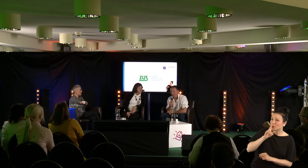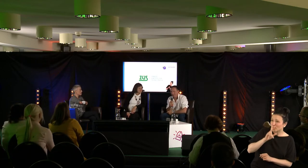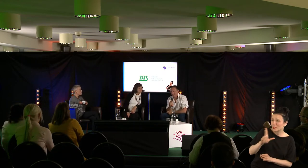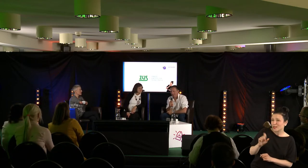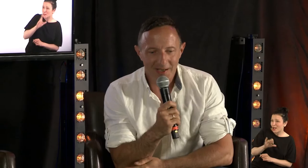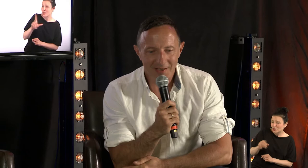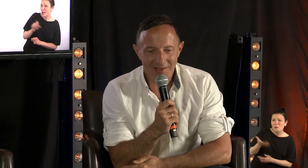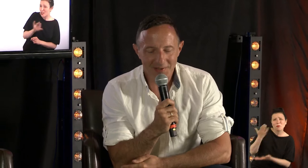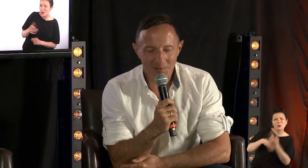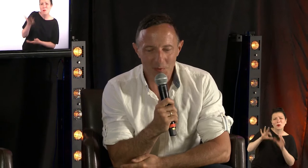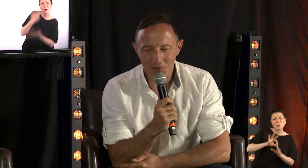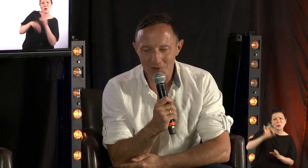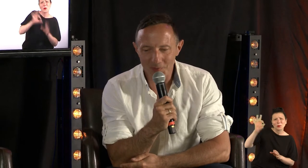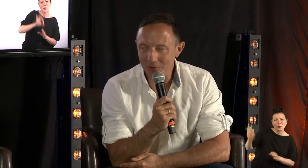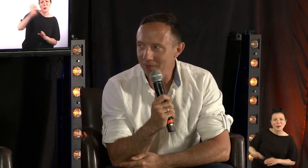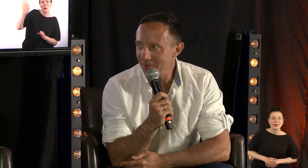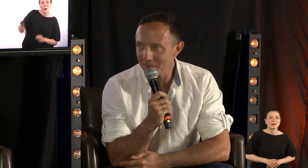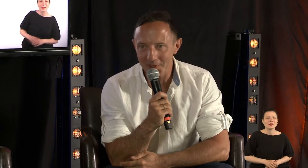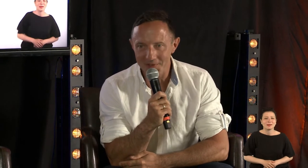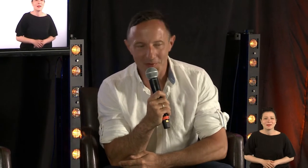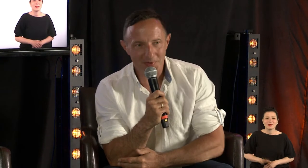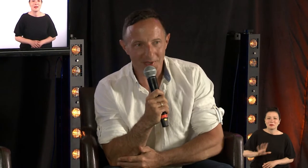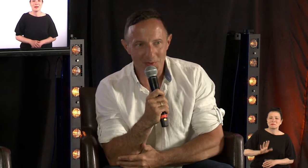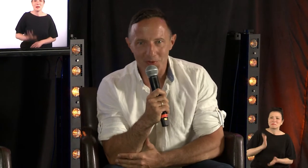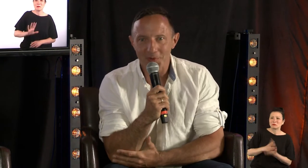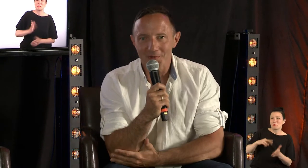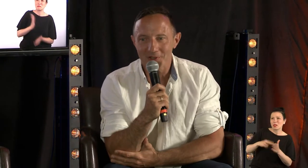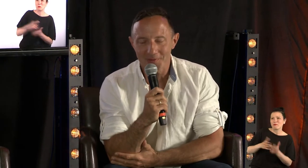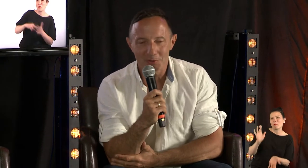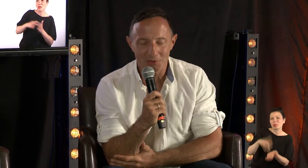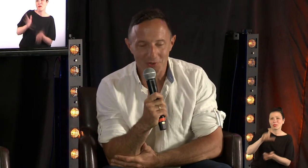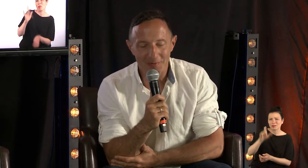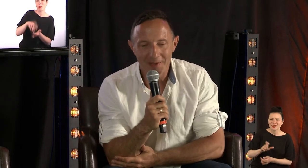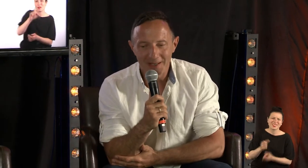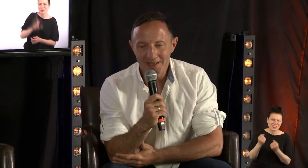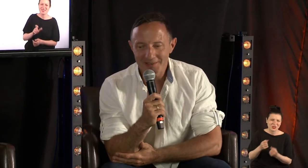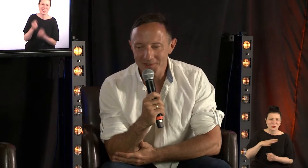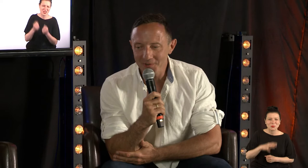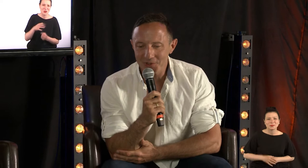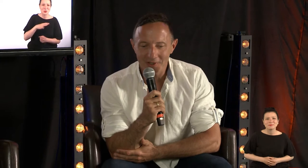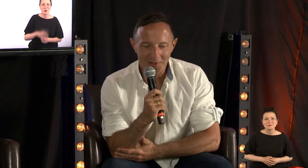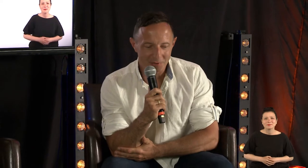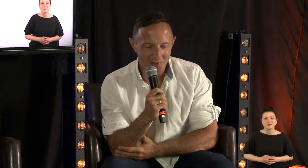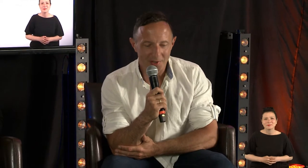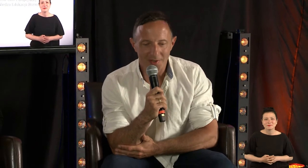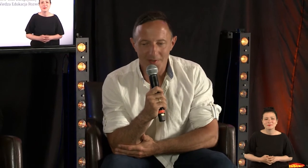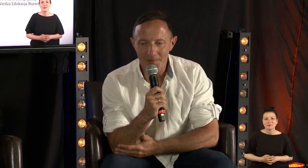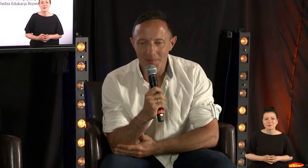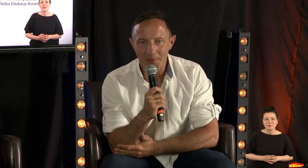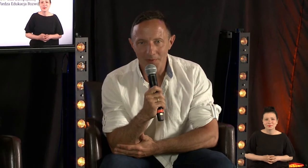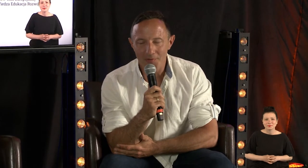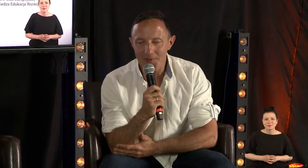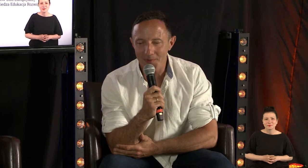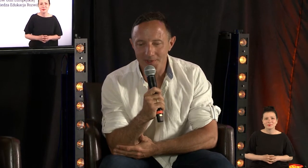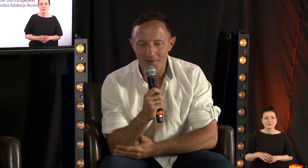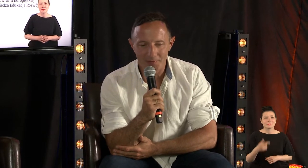się, mimo to, że planowałem tam parę razy w tym Gdańsku się pojawić, ale było ciężko. Z racji właśnie tego, że